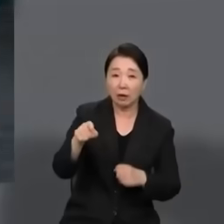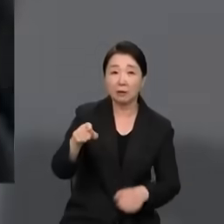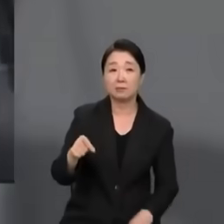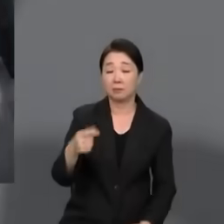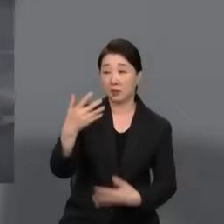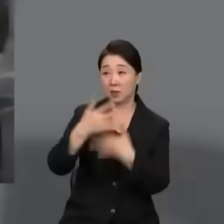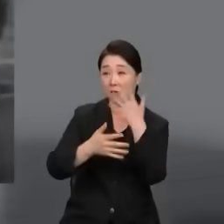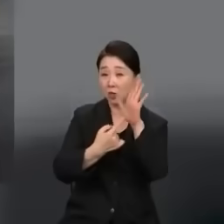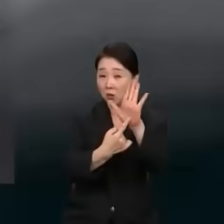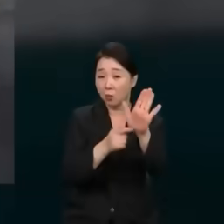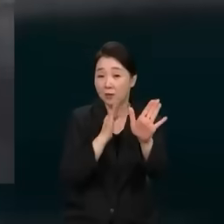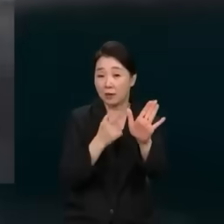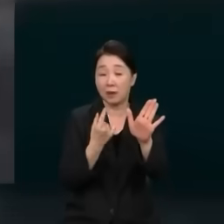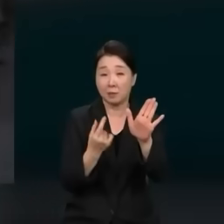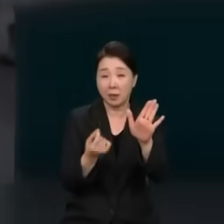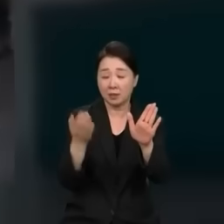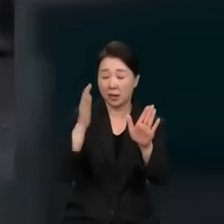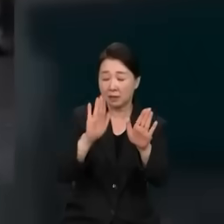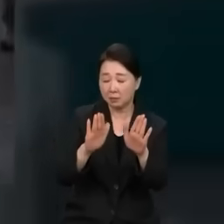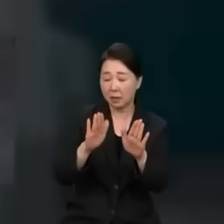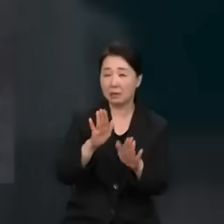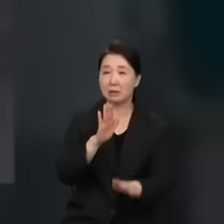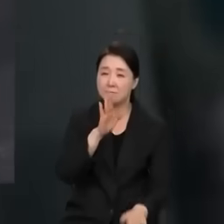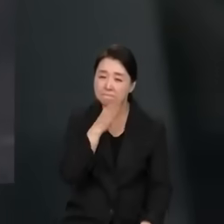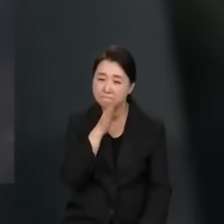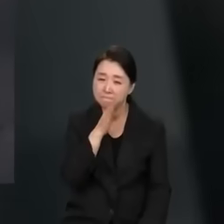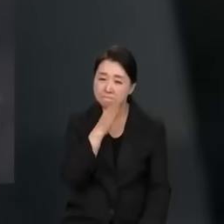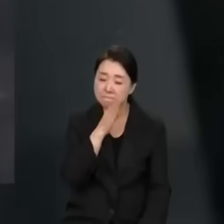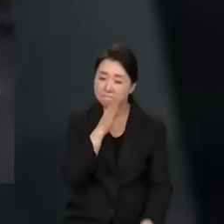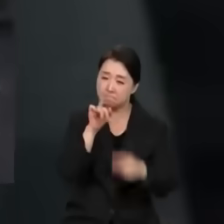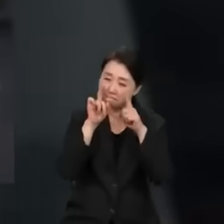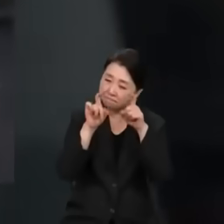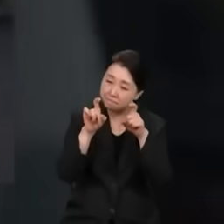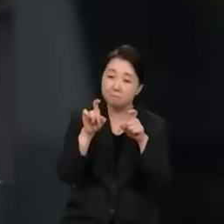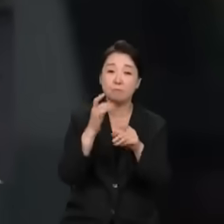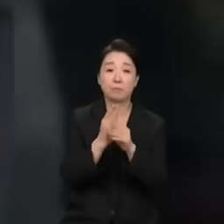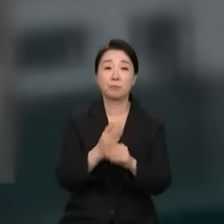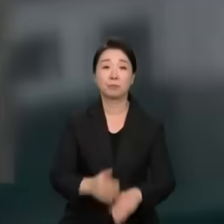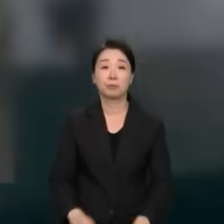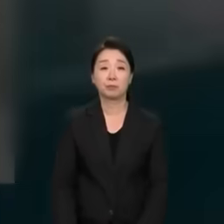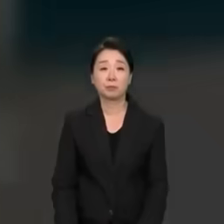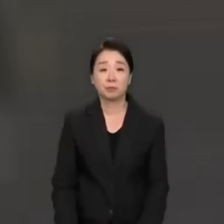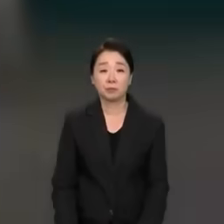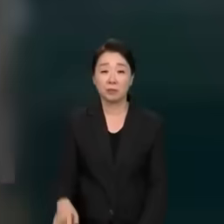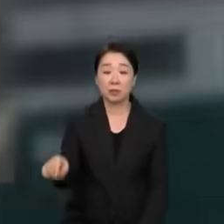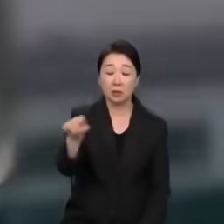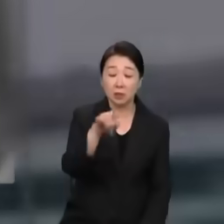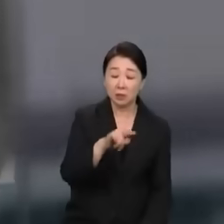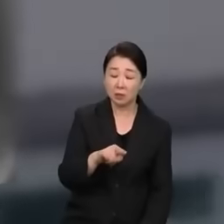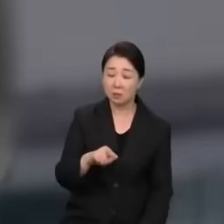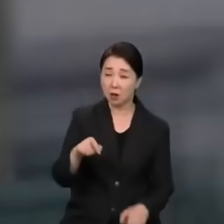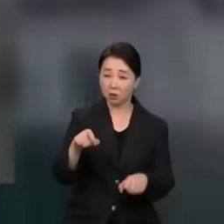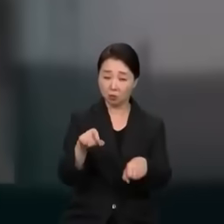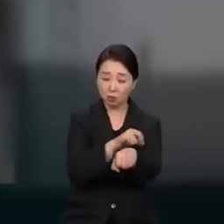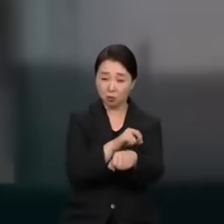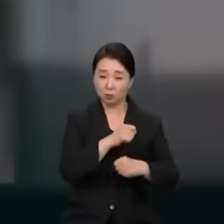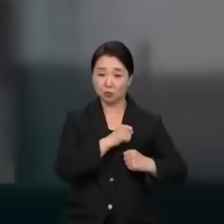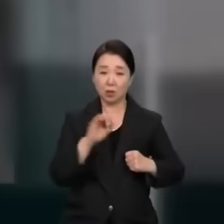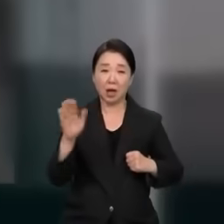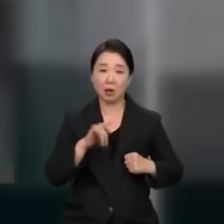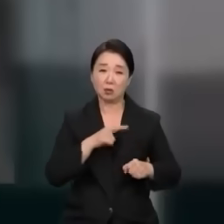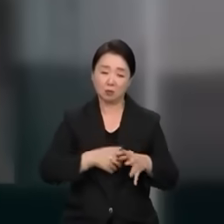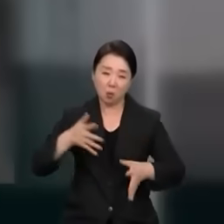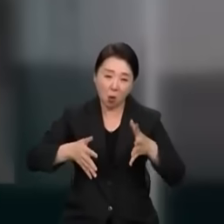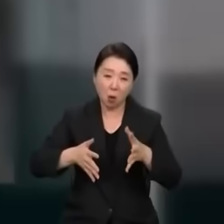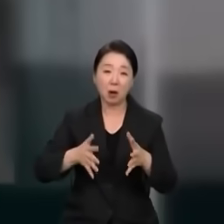영상이 잇따라 공개되곤 있지만 여전히 진위 여부는 확실치 않습니다. 그런데 이들이 정예 부대라기보다 초짤 수 있다는